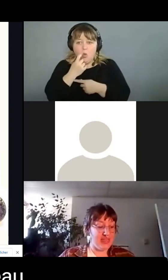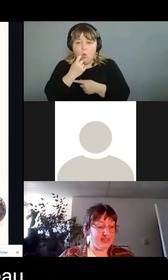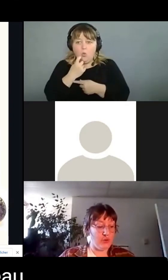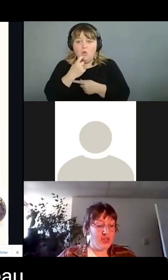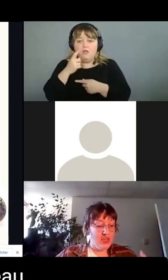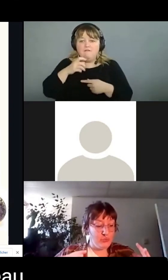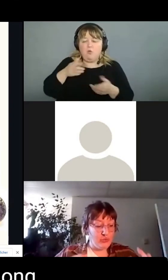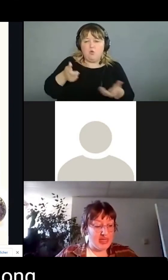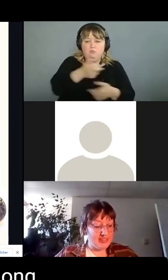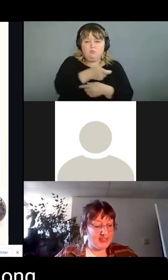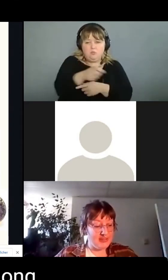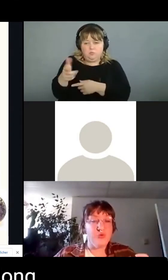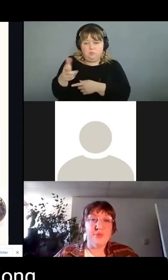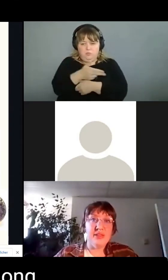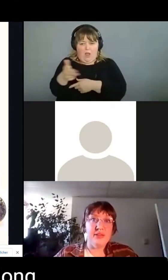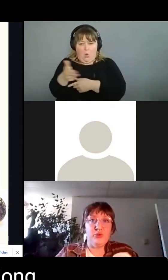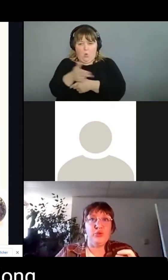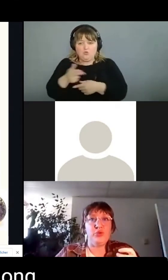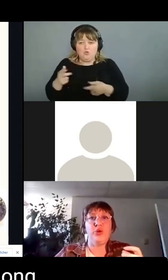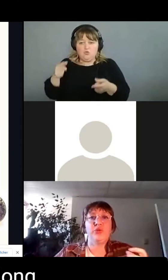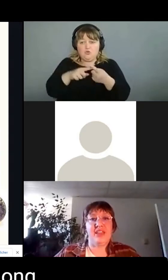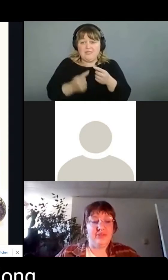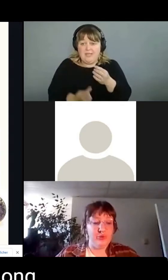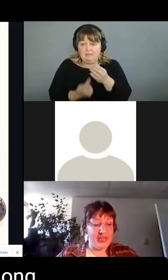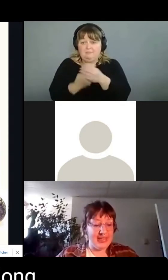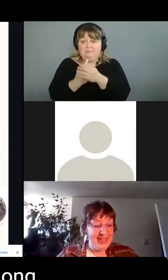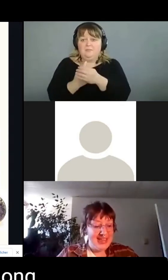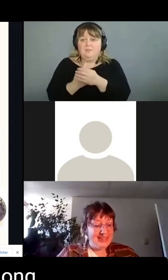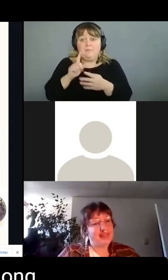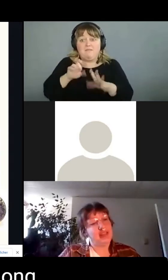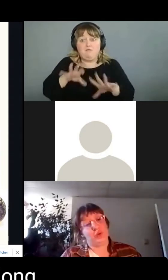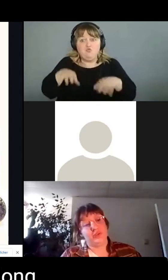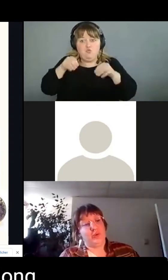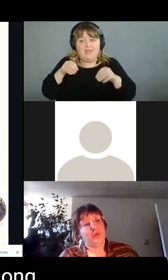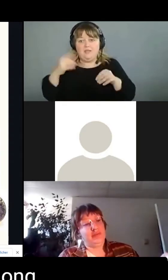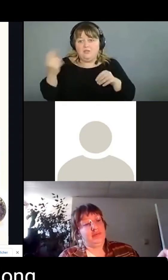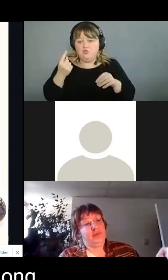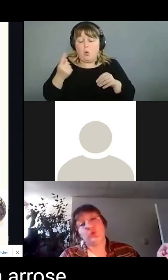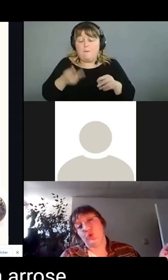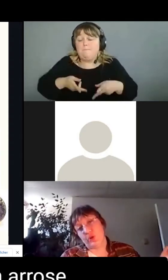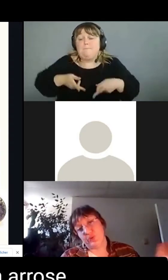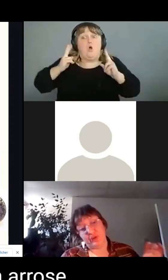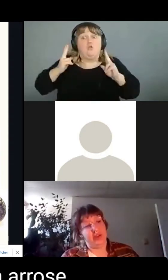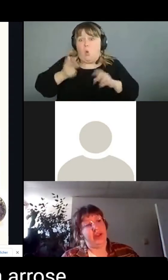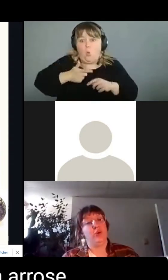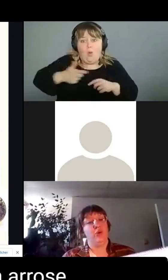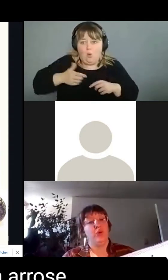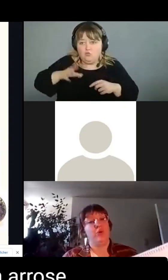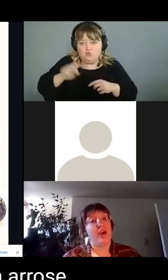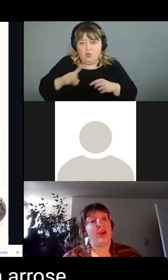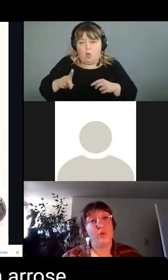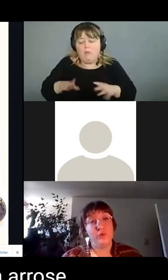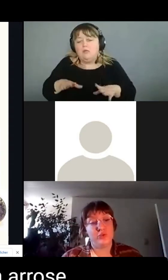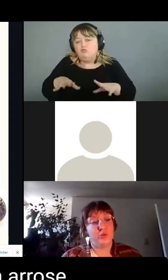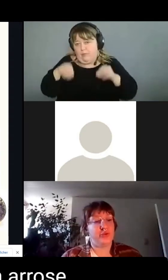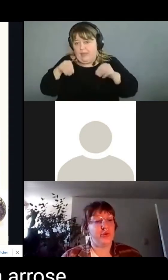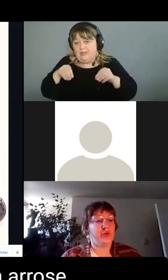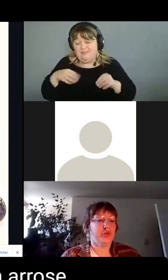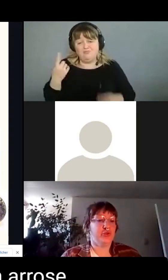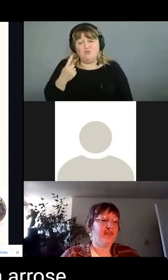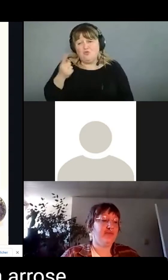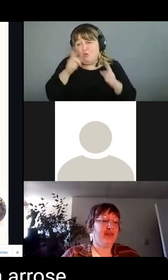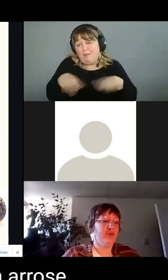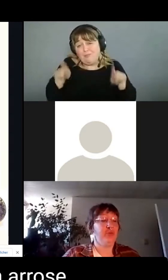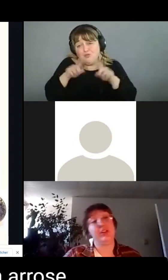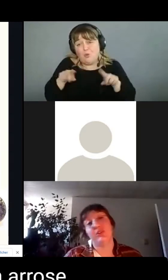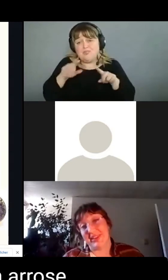la germination, puis garder ça humide tout le long de sa vie au jardin, sans trop arroser. Toujours comme ça. Hein? On arrose pour ceux